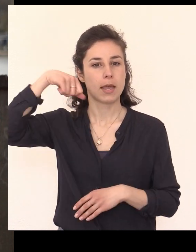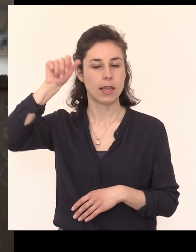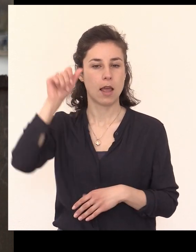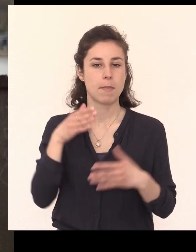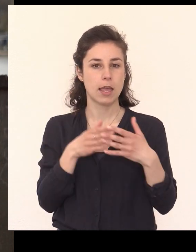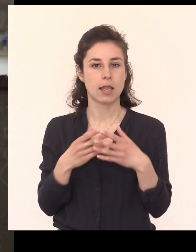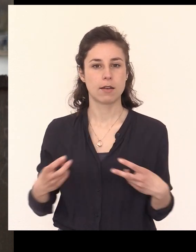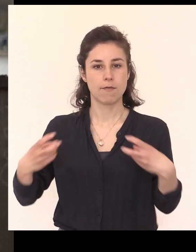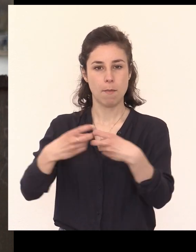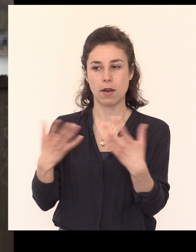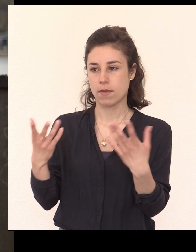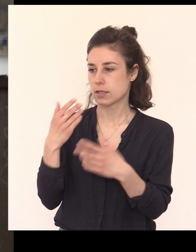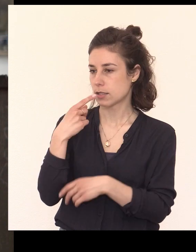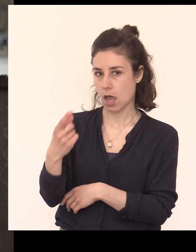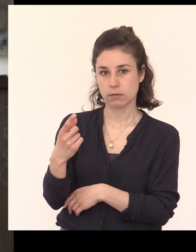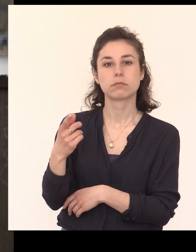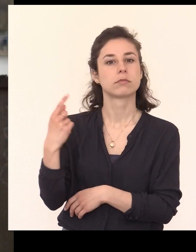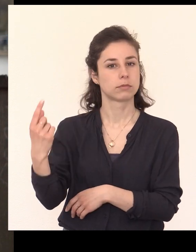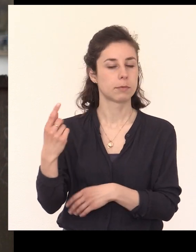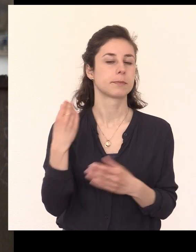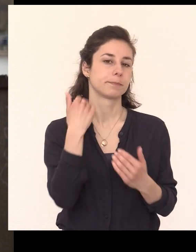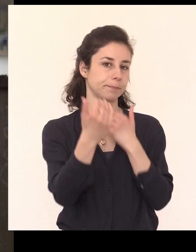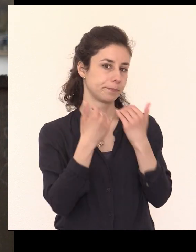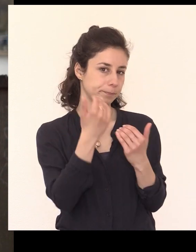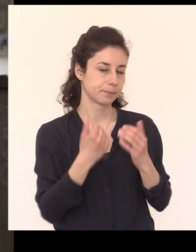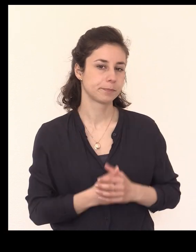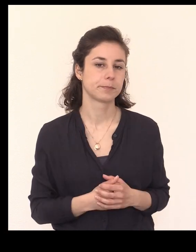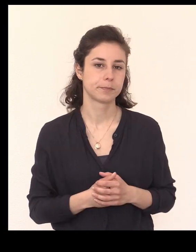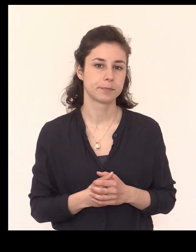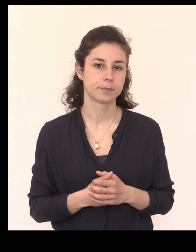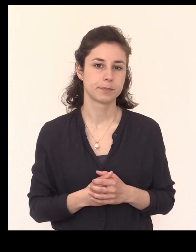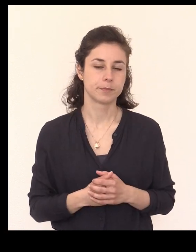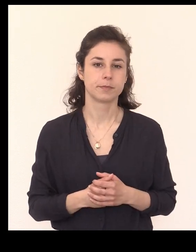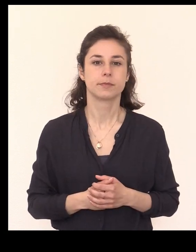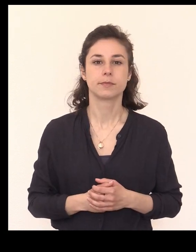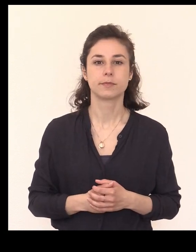Berliner Behindertenverbands Dominik Peter dazu? Er nimmt Stellung.